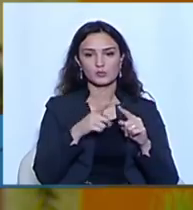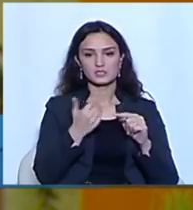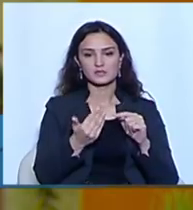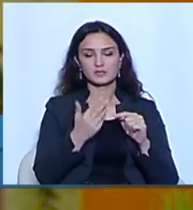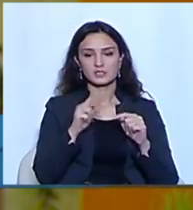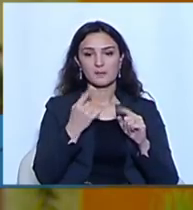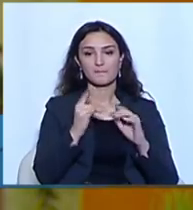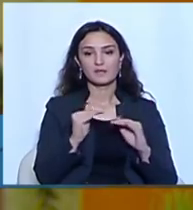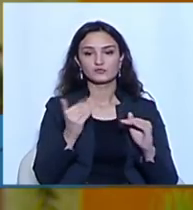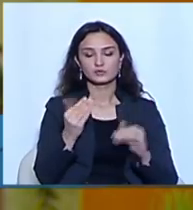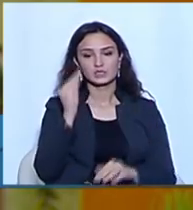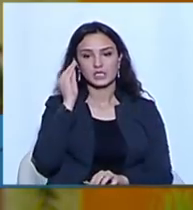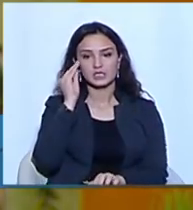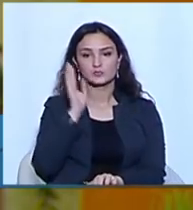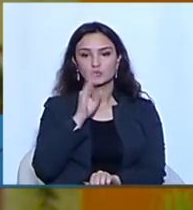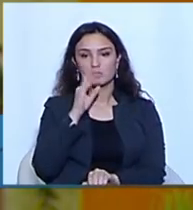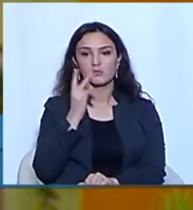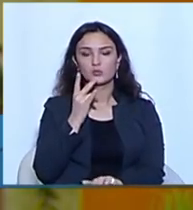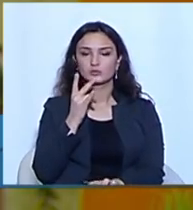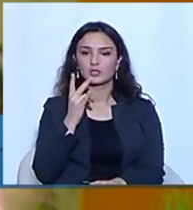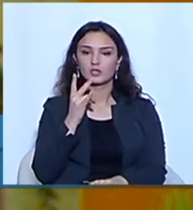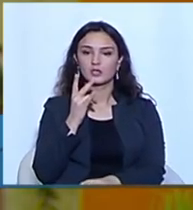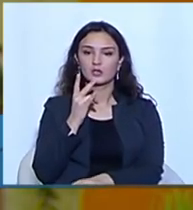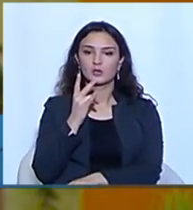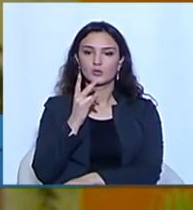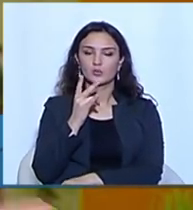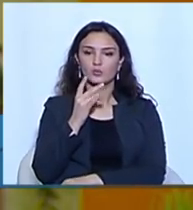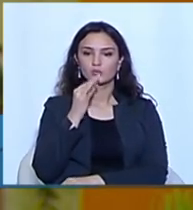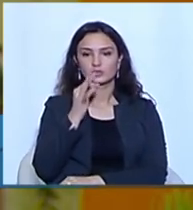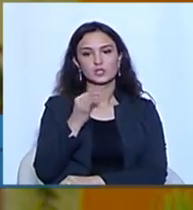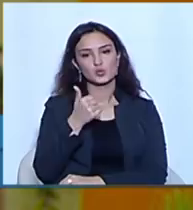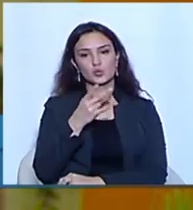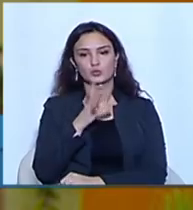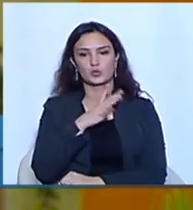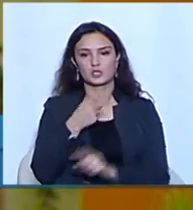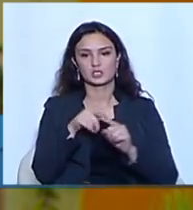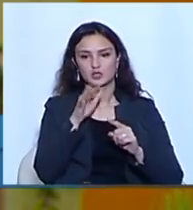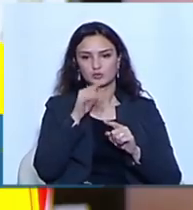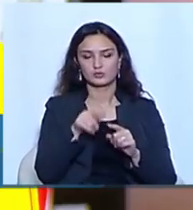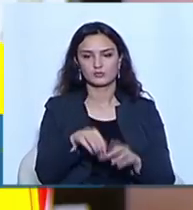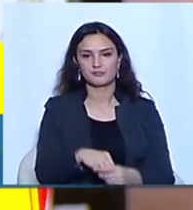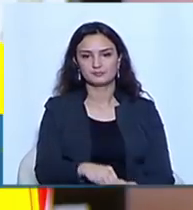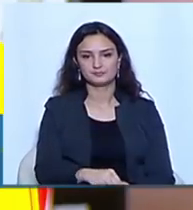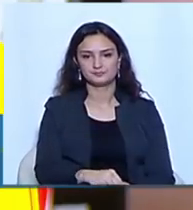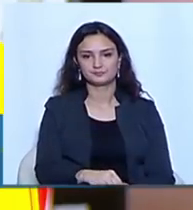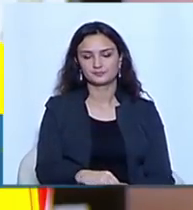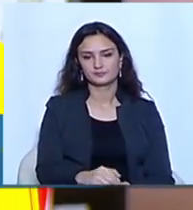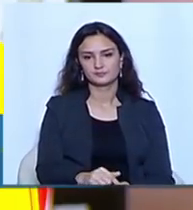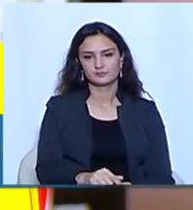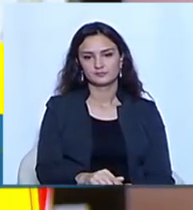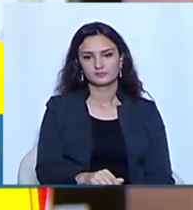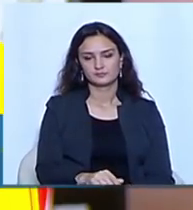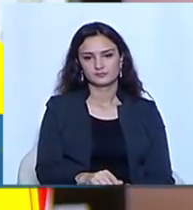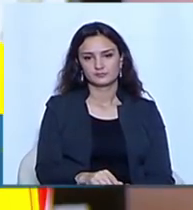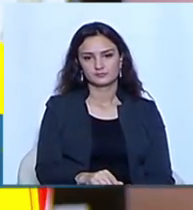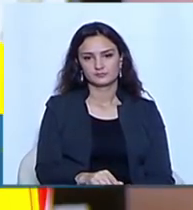და ბავშვის რეაქცია მშობელმა უნდა განსაზღვროს თუ არა, უკარნახოს თუ არა, როგორი უნდა იყოს ასეთ დროს. ძალიან საინტერესო და ესეთი